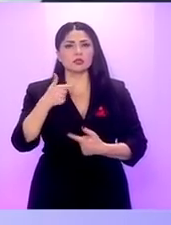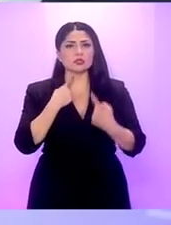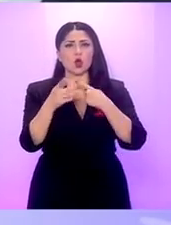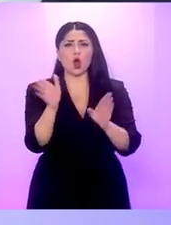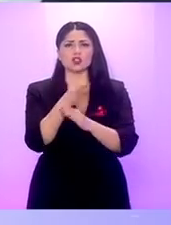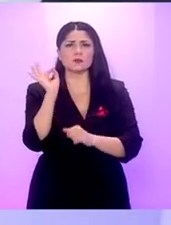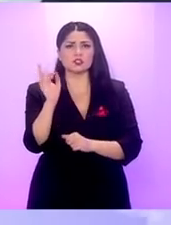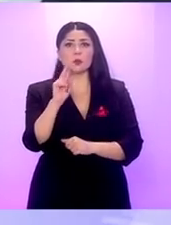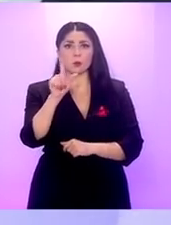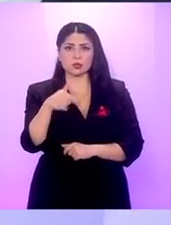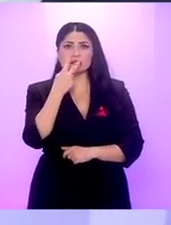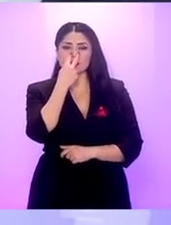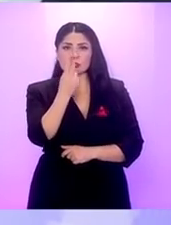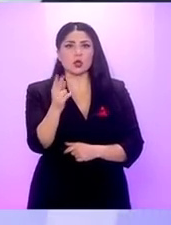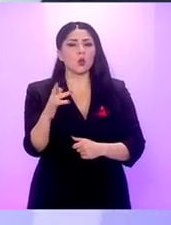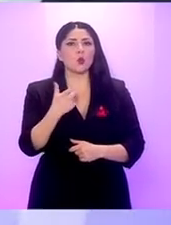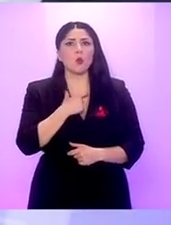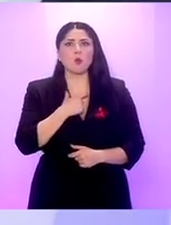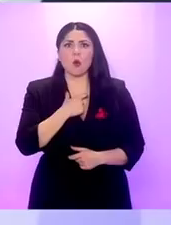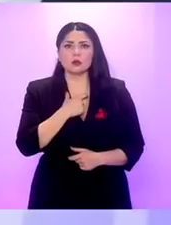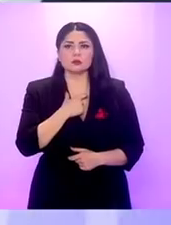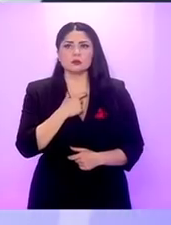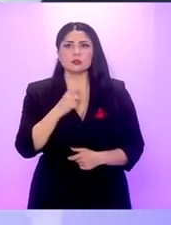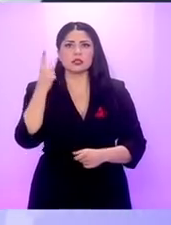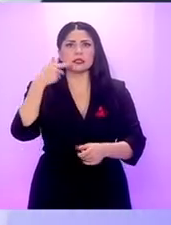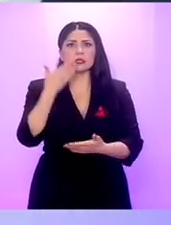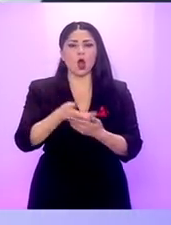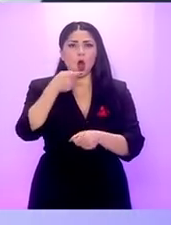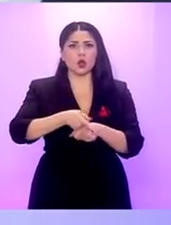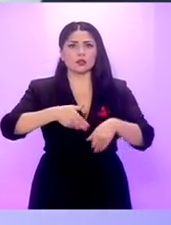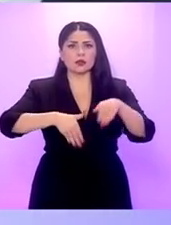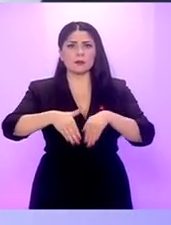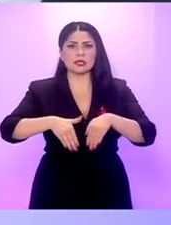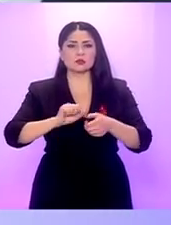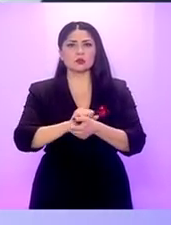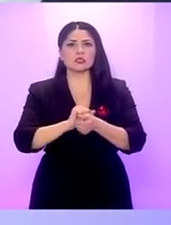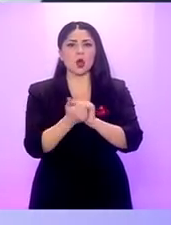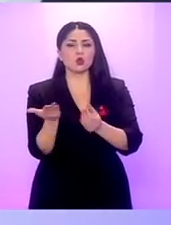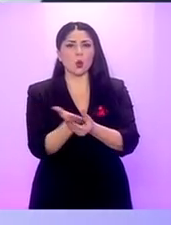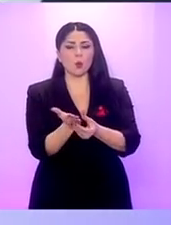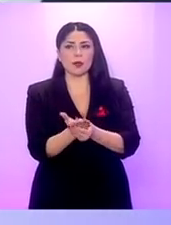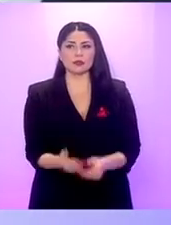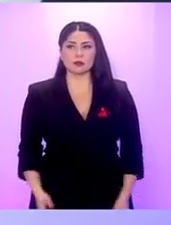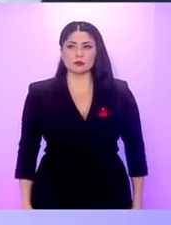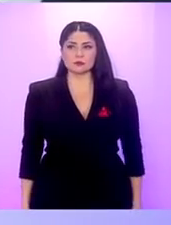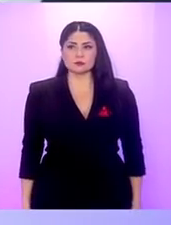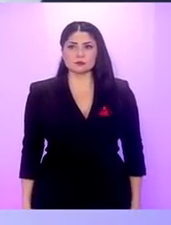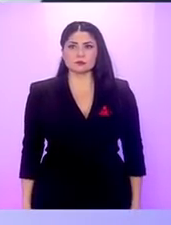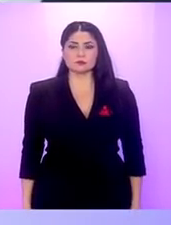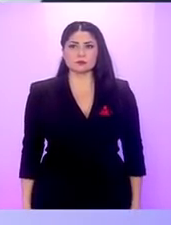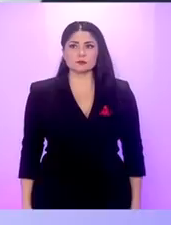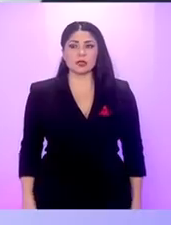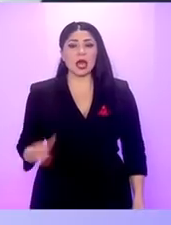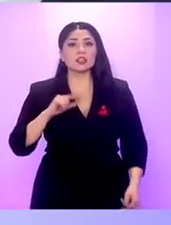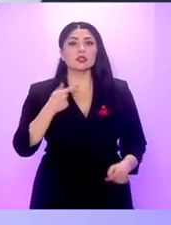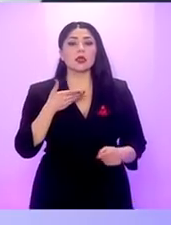vedeți că nu poți să dai ordine de ministru sau, mă rog, documente care, pe lângă o componentă medicală,